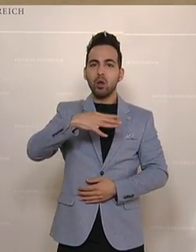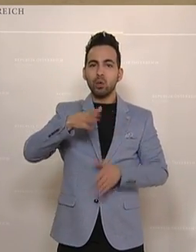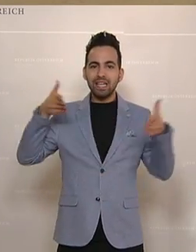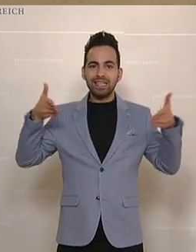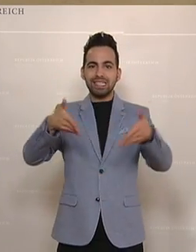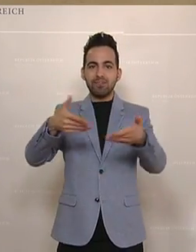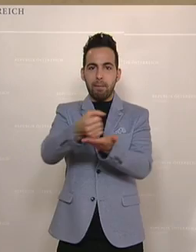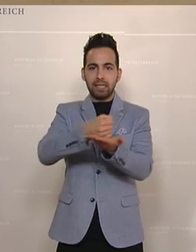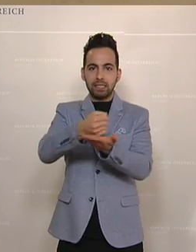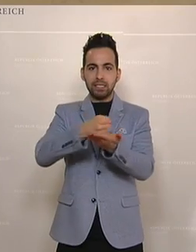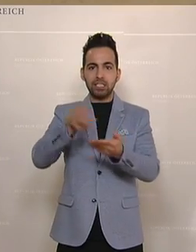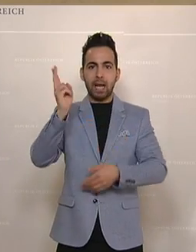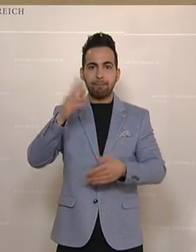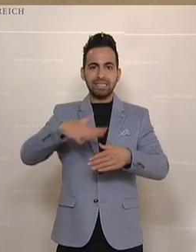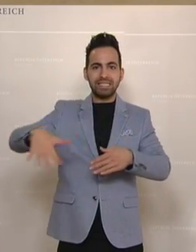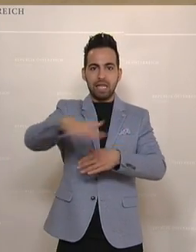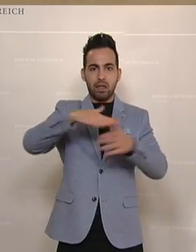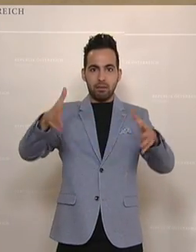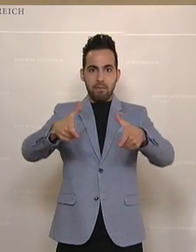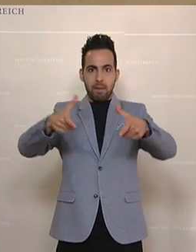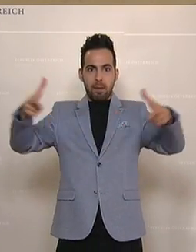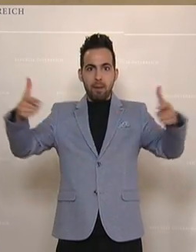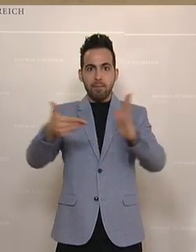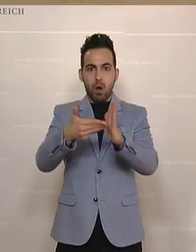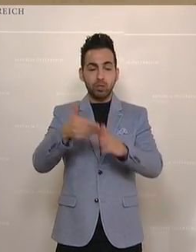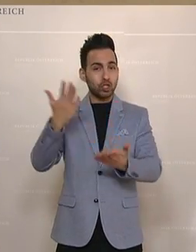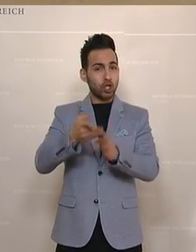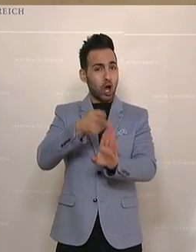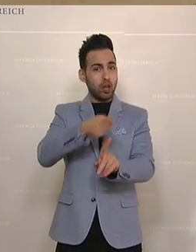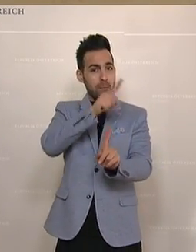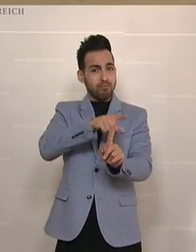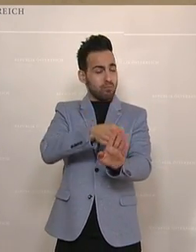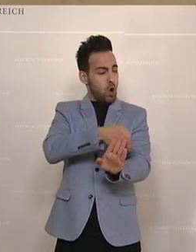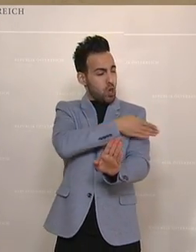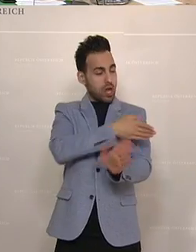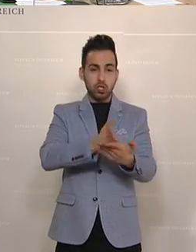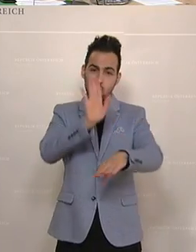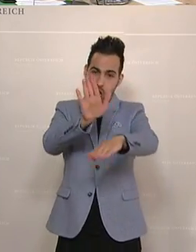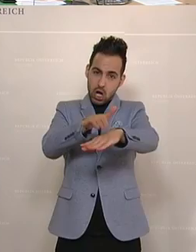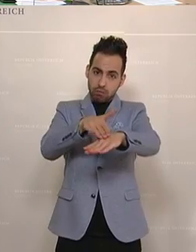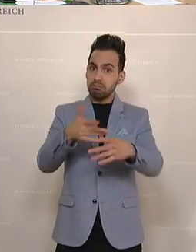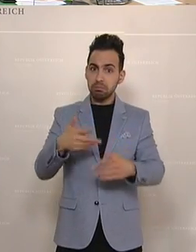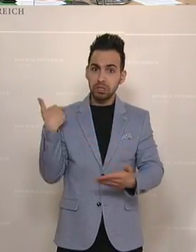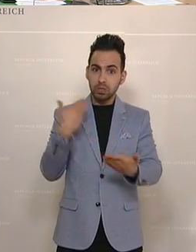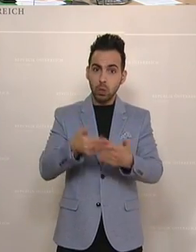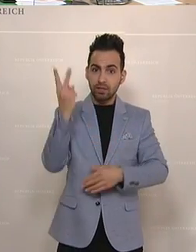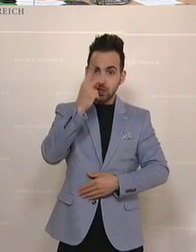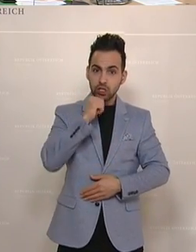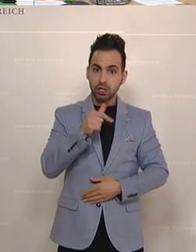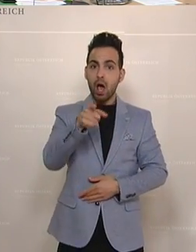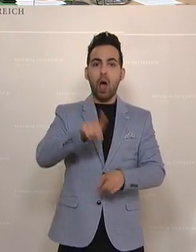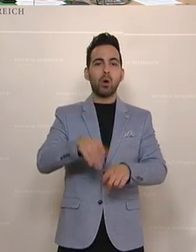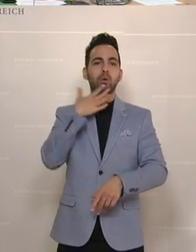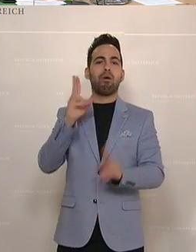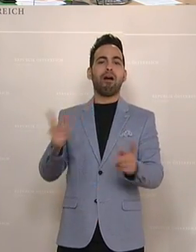intensivmedizinischen Behandlungskapazitäten. Das argumentiere ich schon seit Monaten und ich verstehe es bis heute nicht und ich glaube, Sie können es mir auch nicht erklären, wie